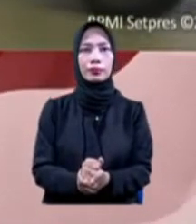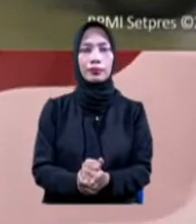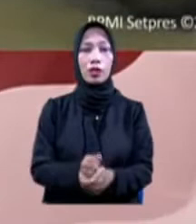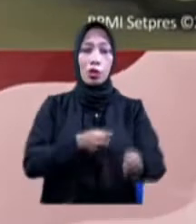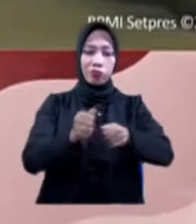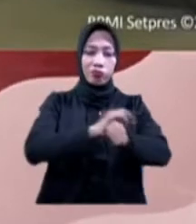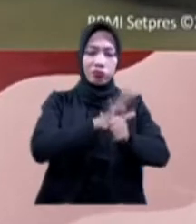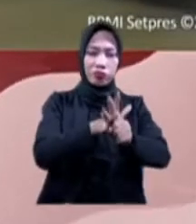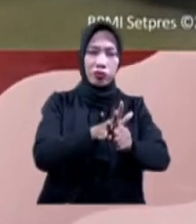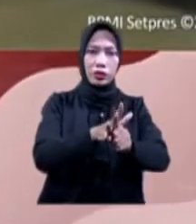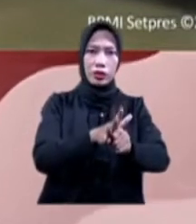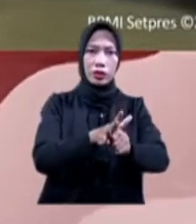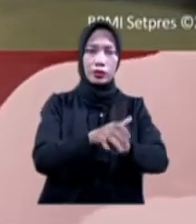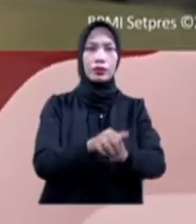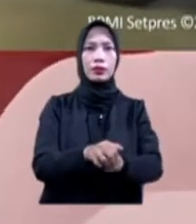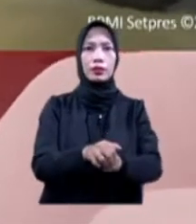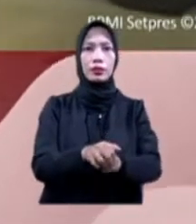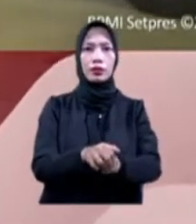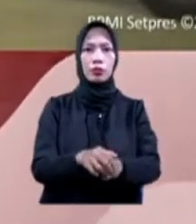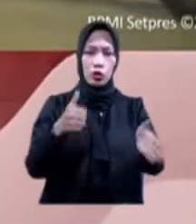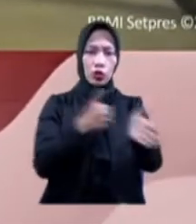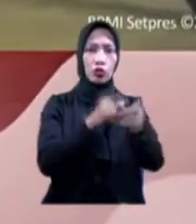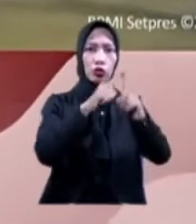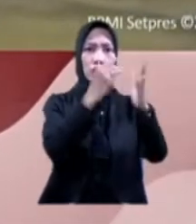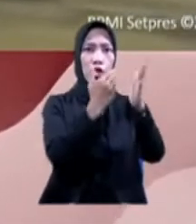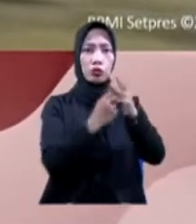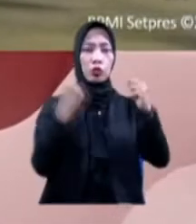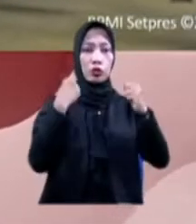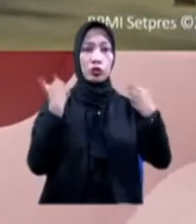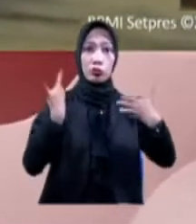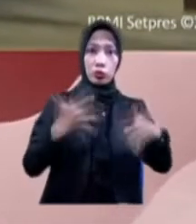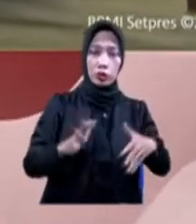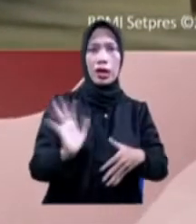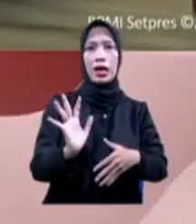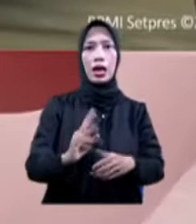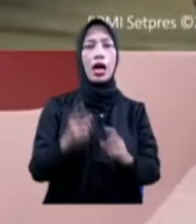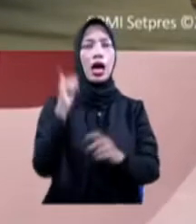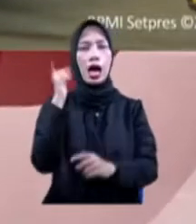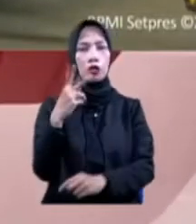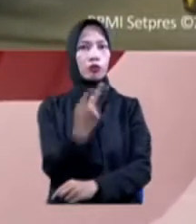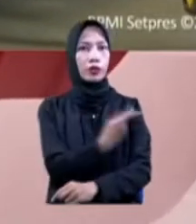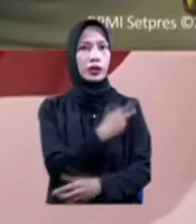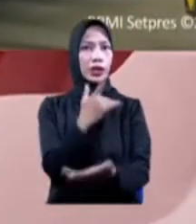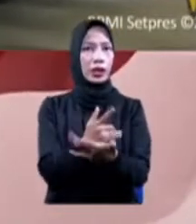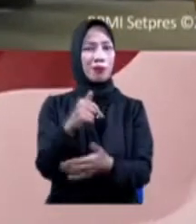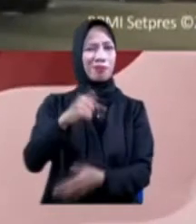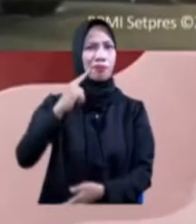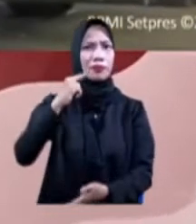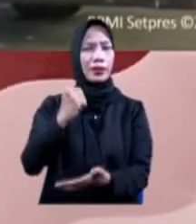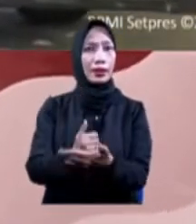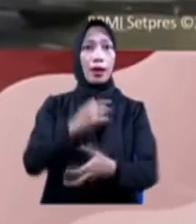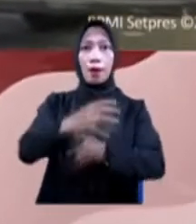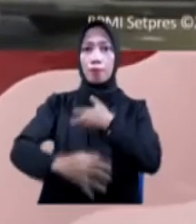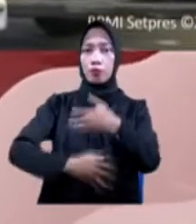cukup berita hanya dengan protokol kesehatan. Memang vaksinasi ini menjadi sangat-sangat penting. Jadi perusahaan menilai